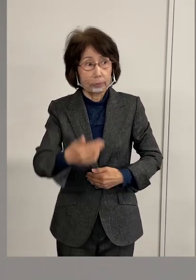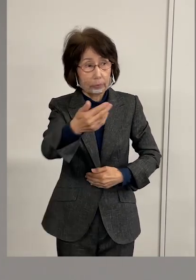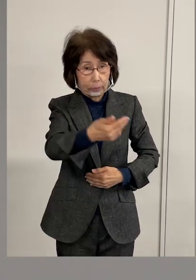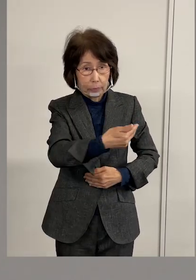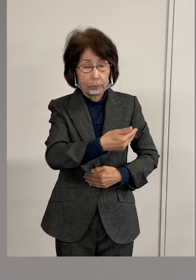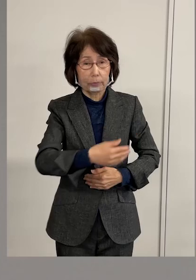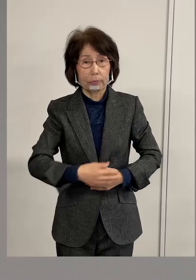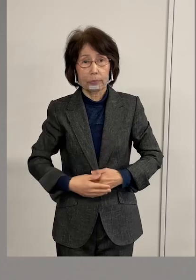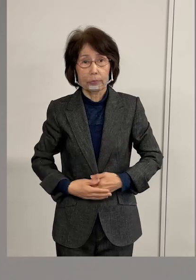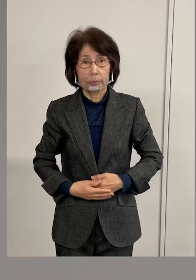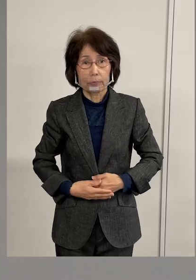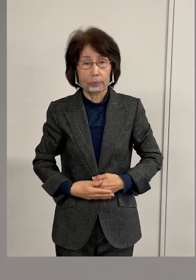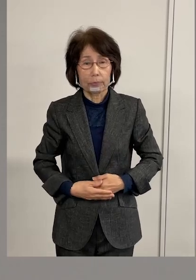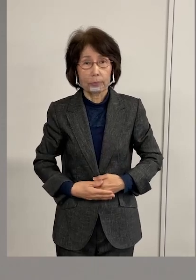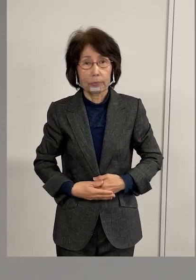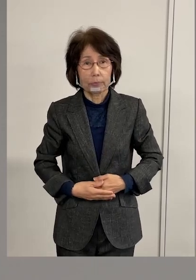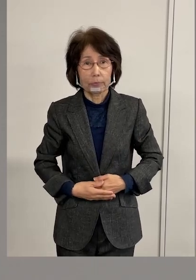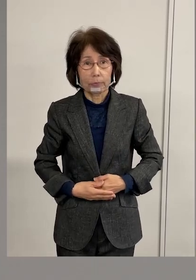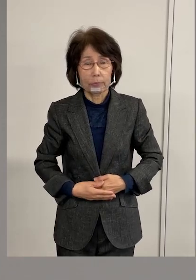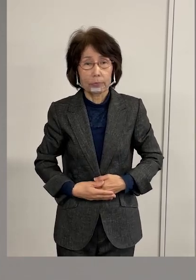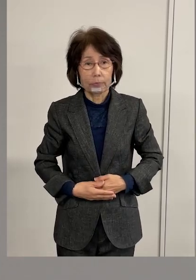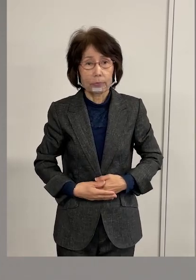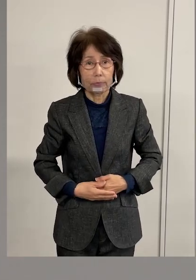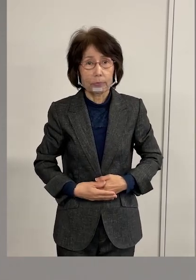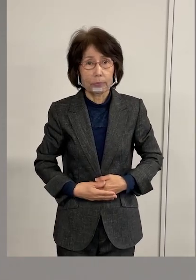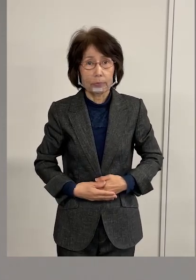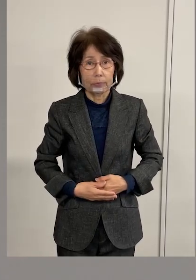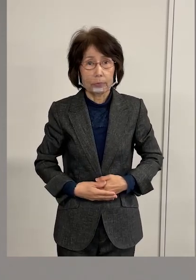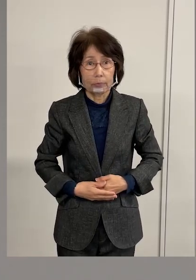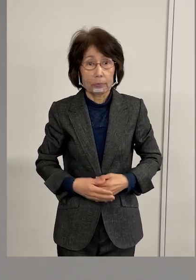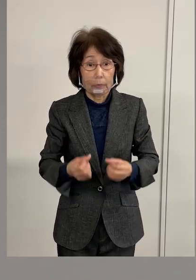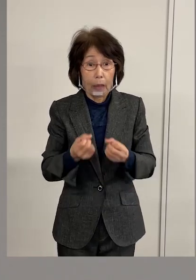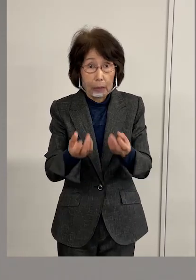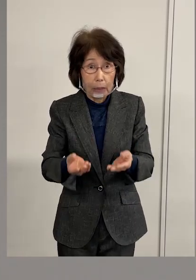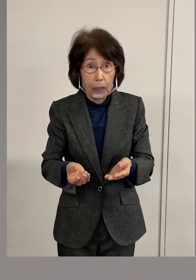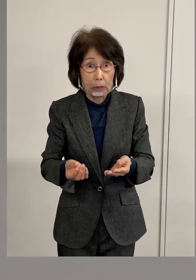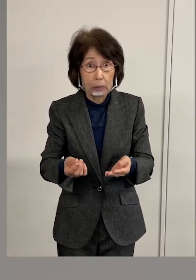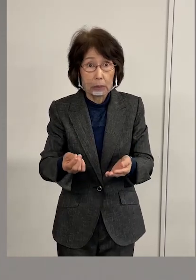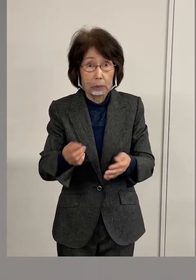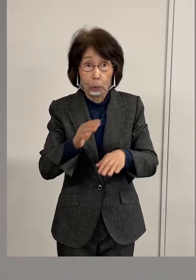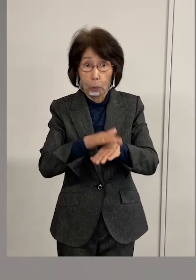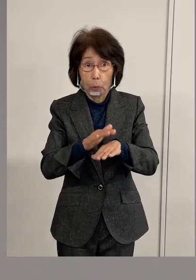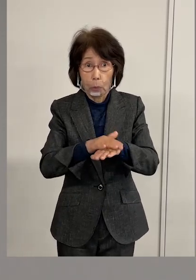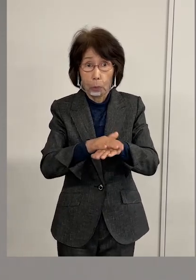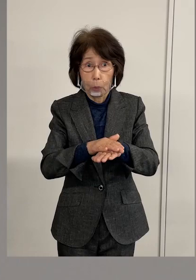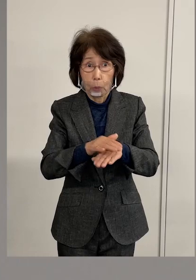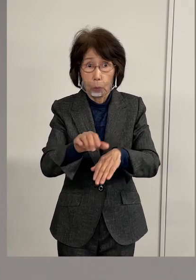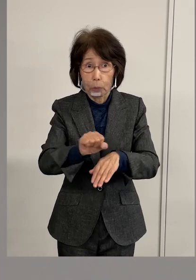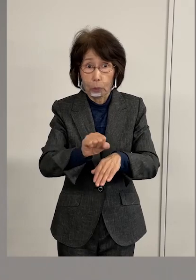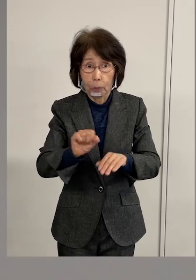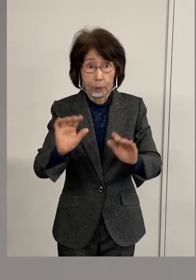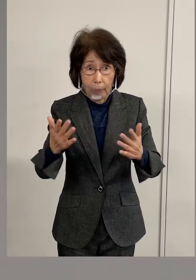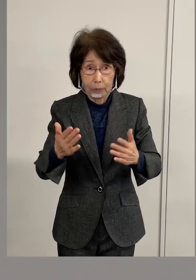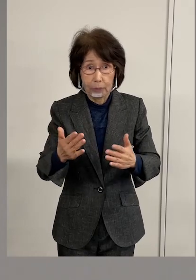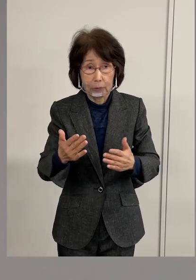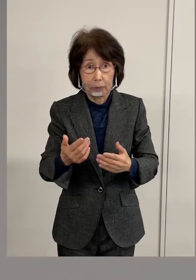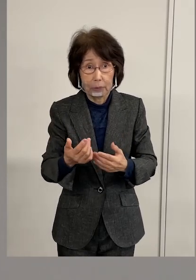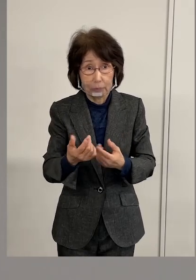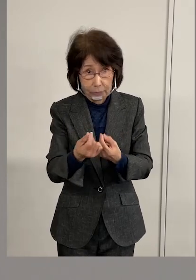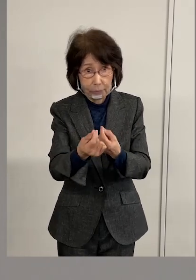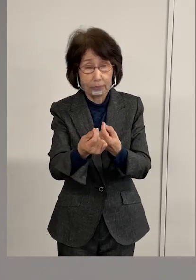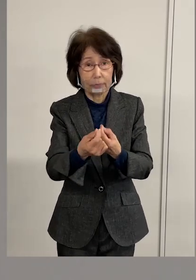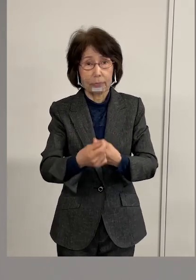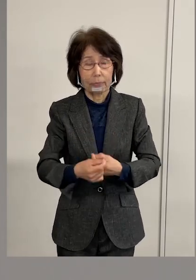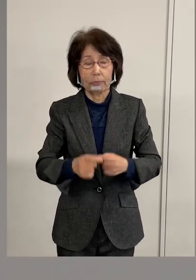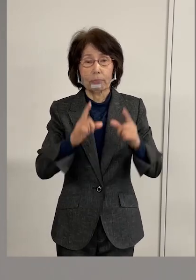まあ、ちょっと言葉は悪いですけれども、特段その新たな措置が取れるというような感じではないという理解でよろしいですか。